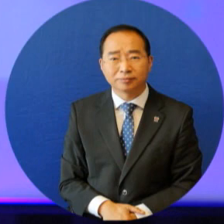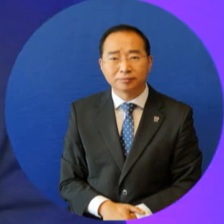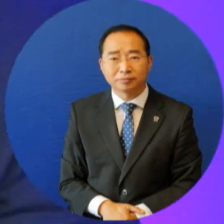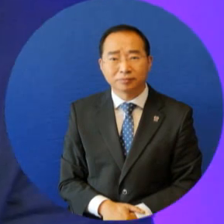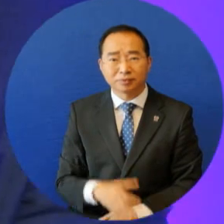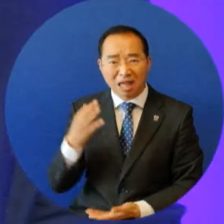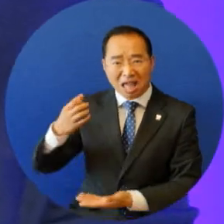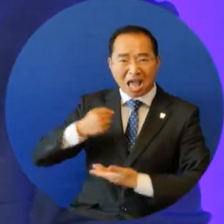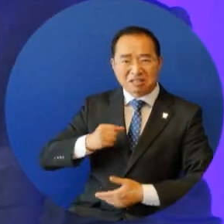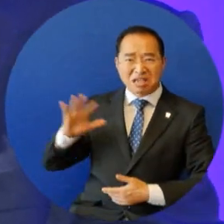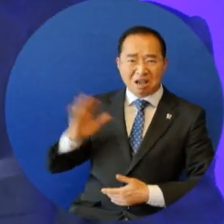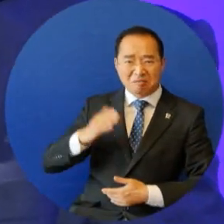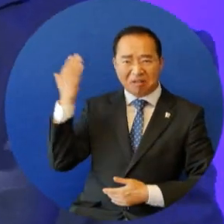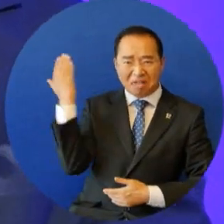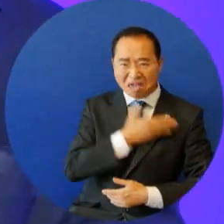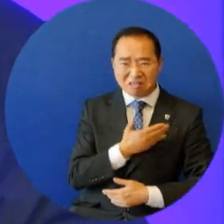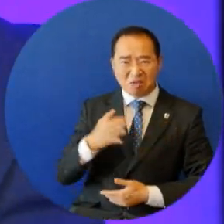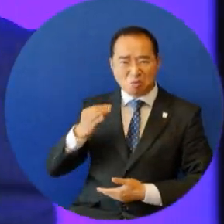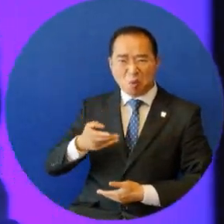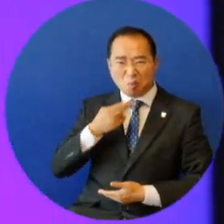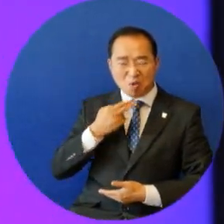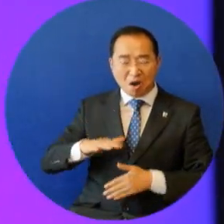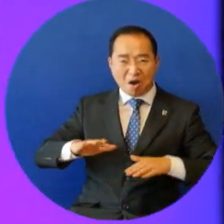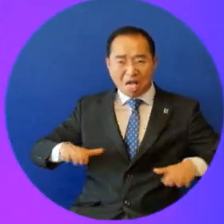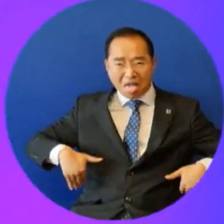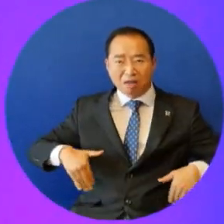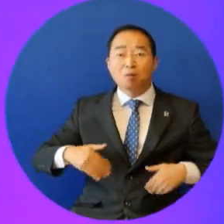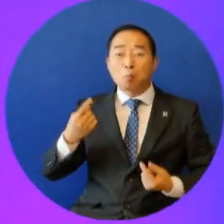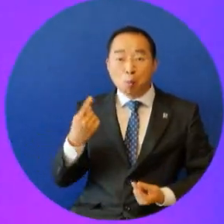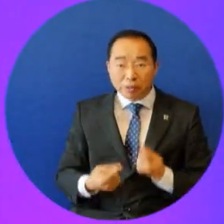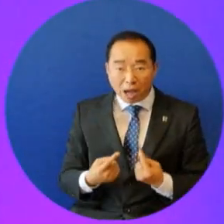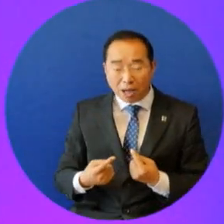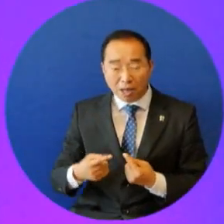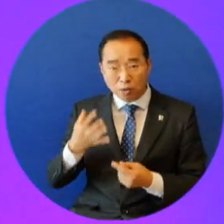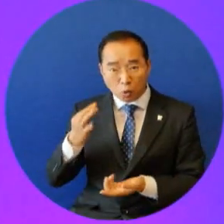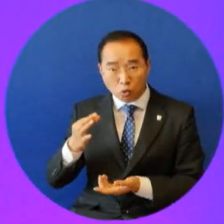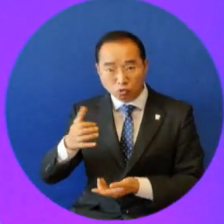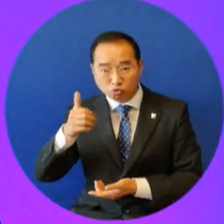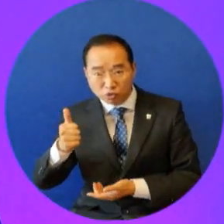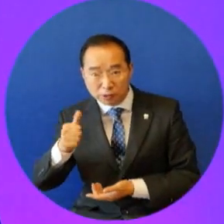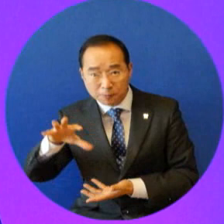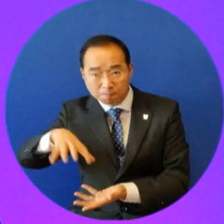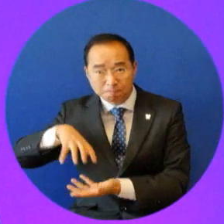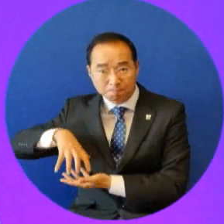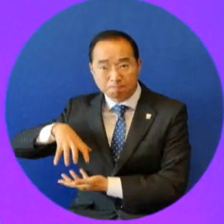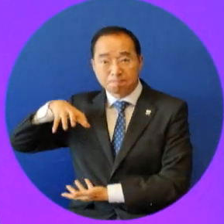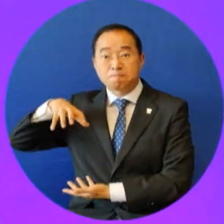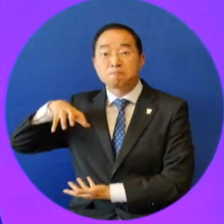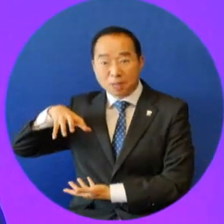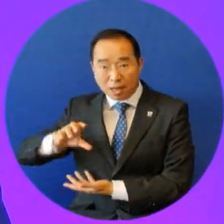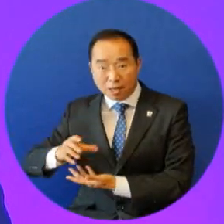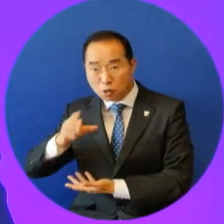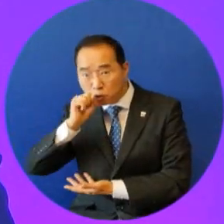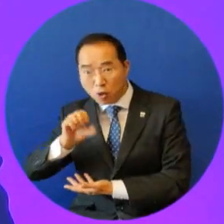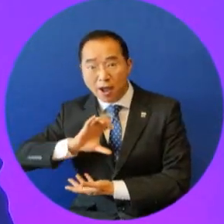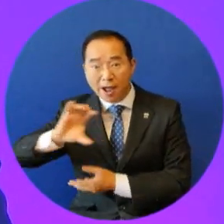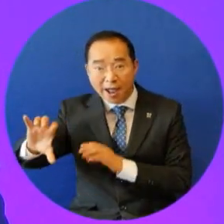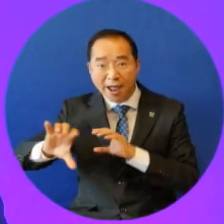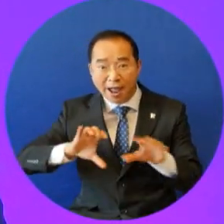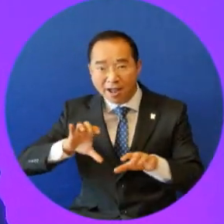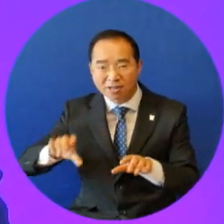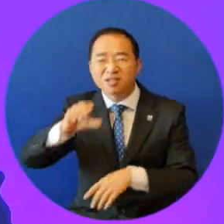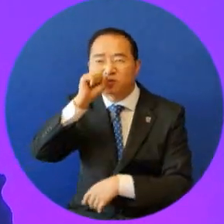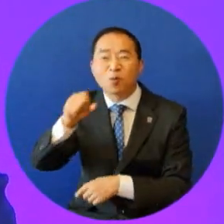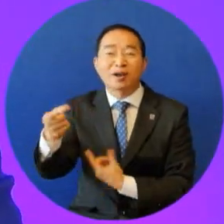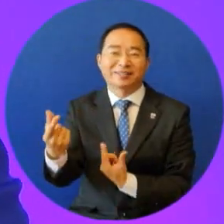겁니다. 무소유나 청빈보다는 내가 돈의 주인이 돼가지고 돈을 사회에 흘리겠다라는 이런